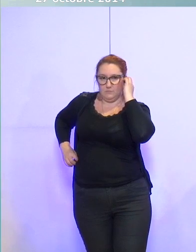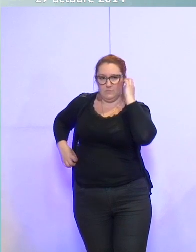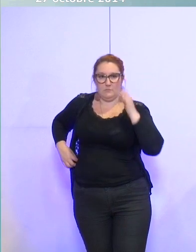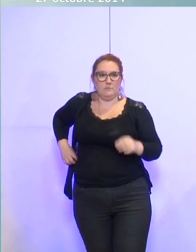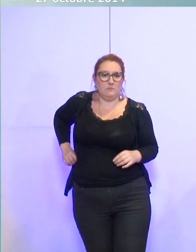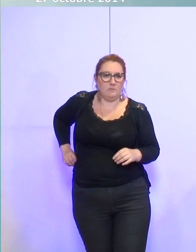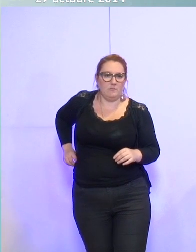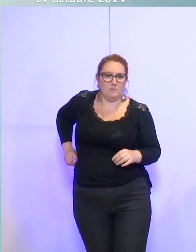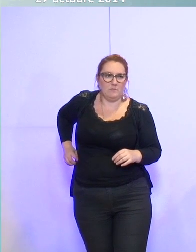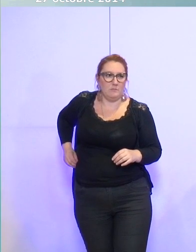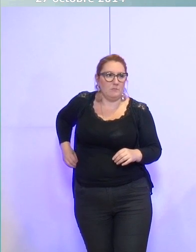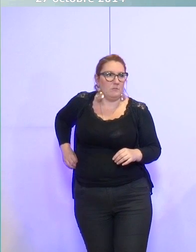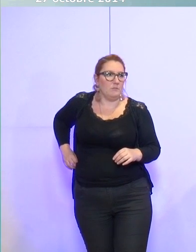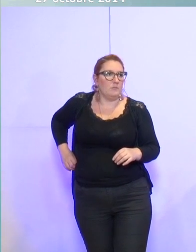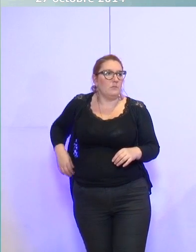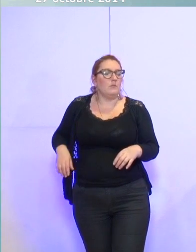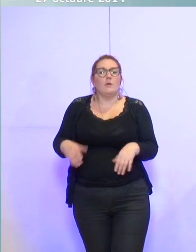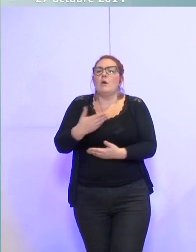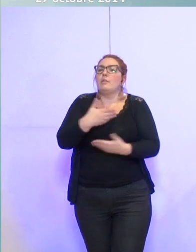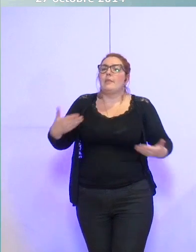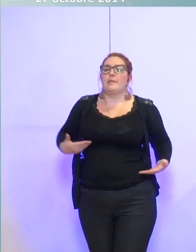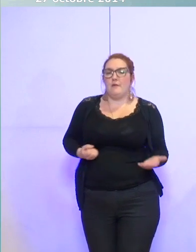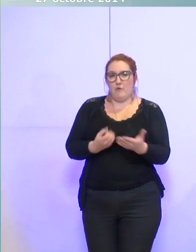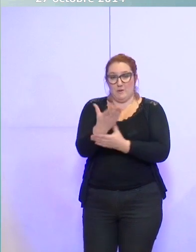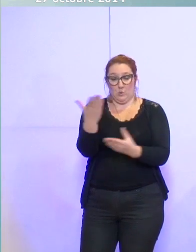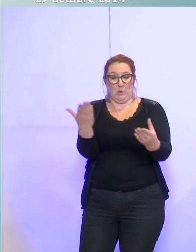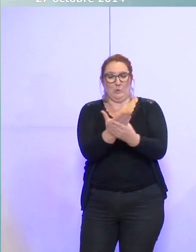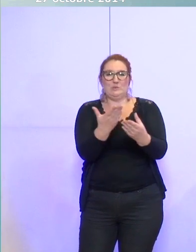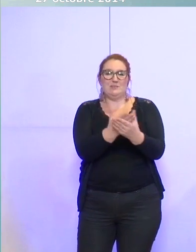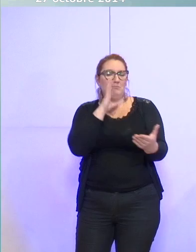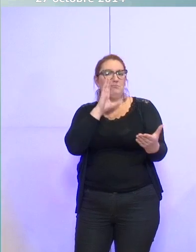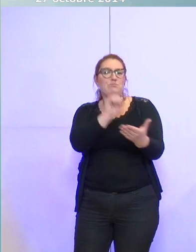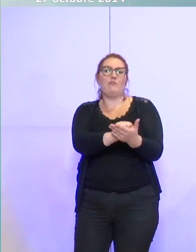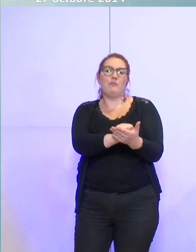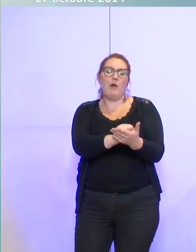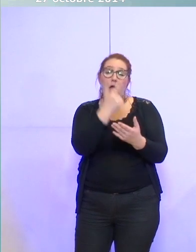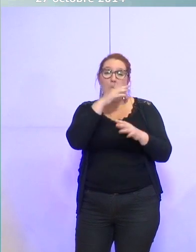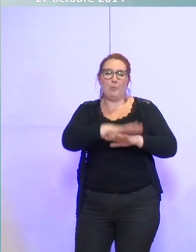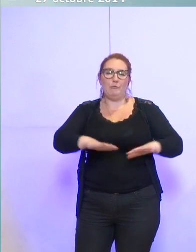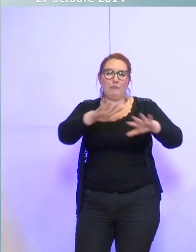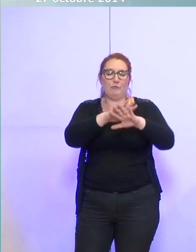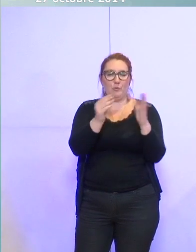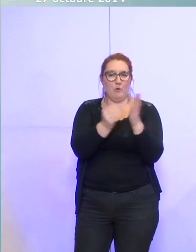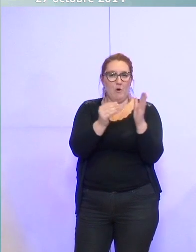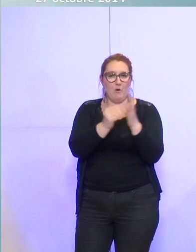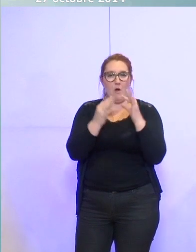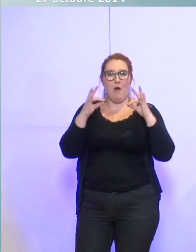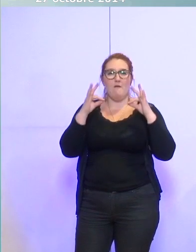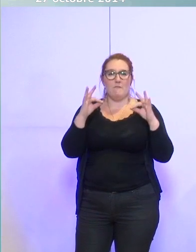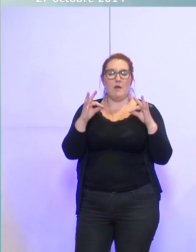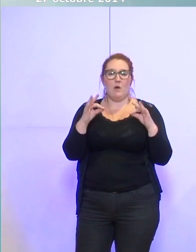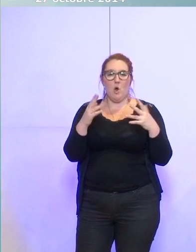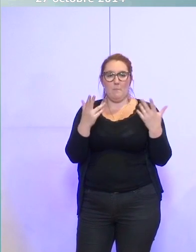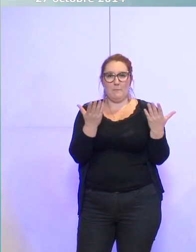Je termine en disant que dans ce dossier, il apparaît encore un petit point flou concernant le niveau de